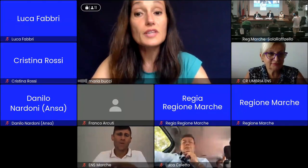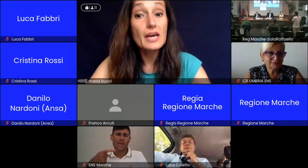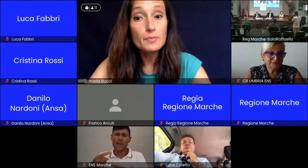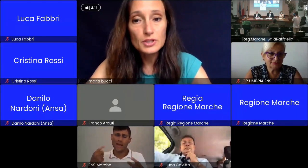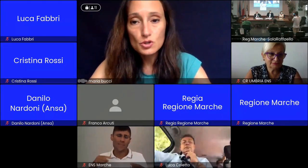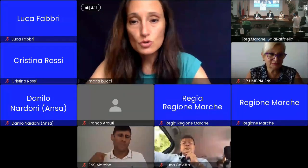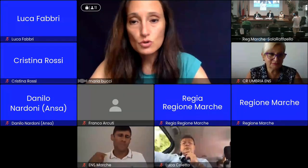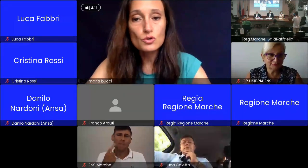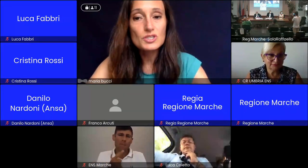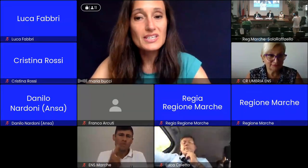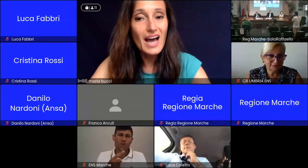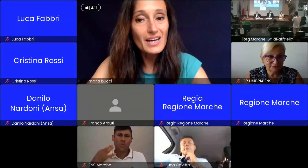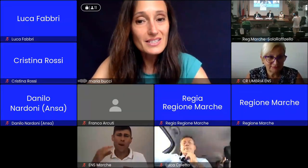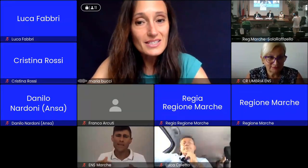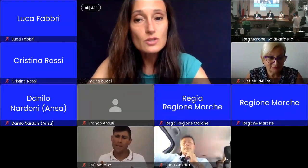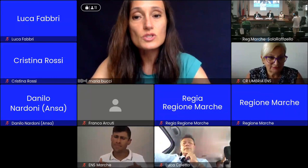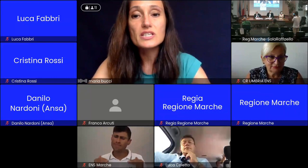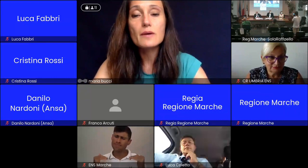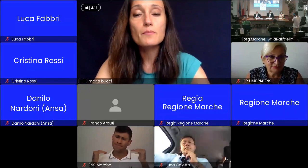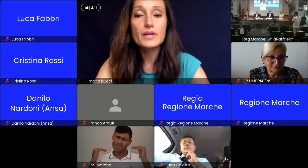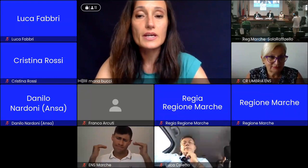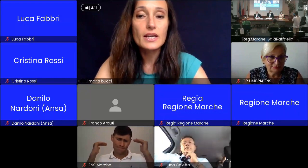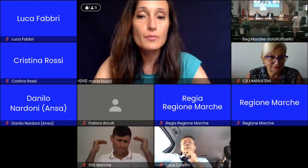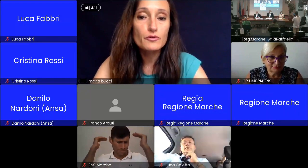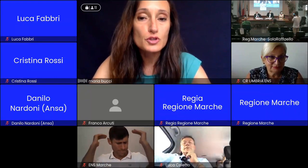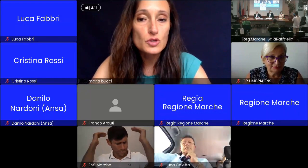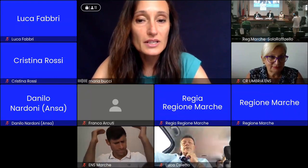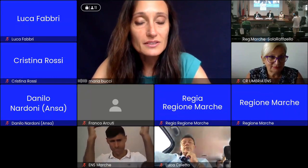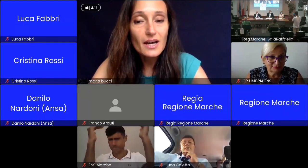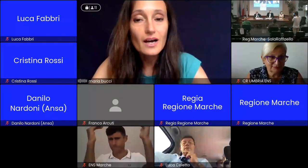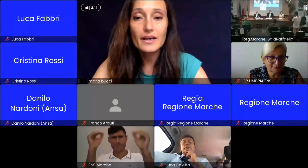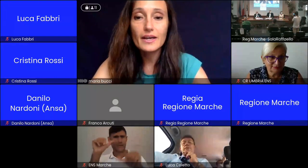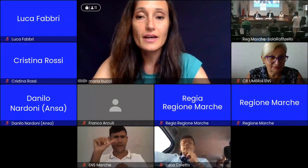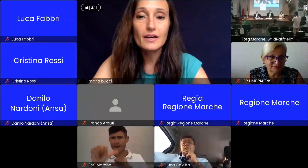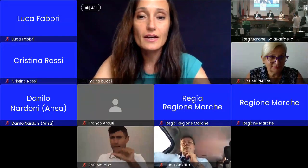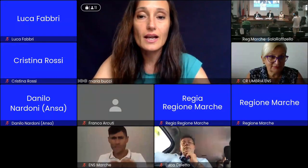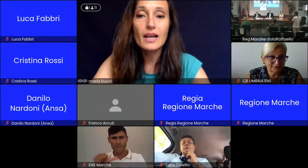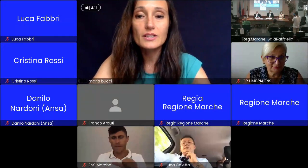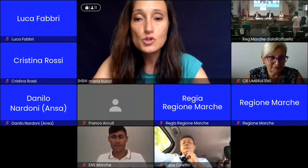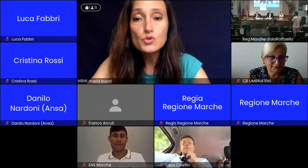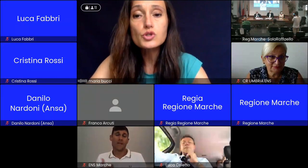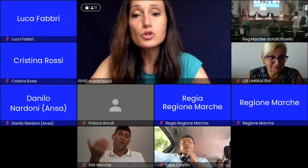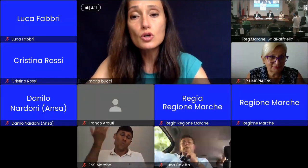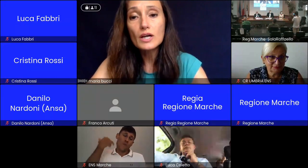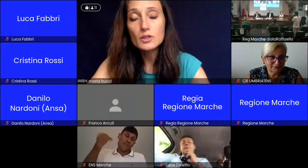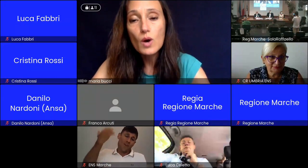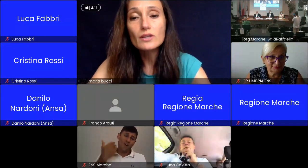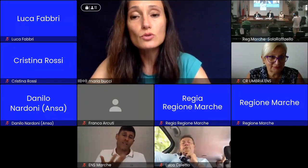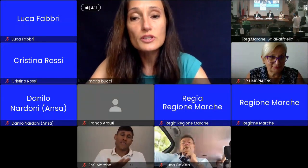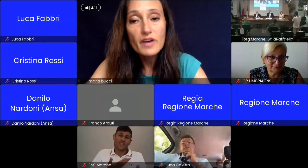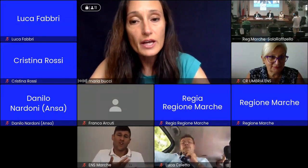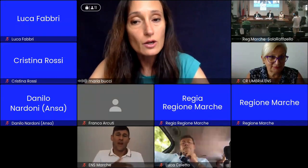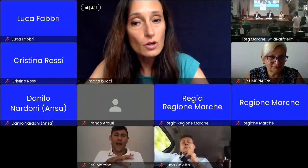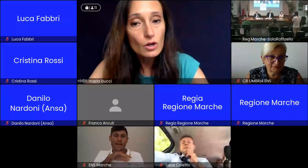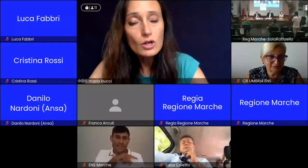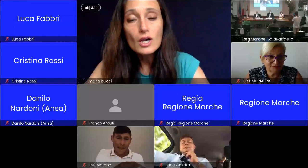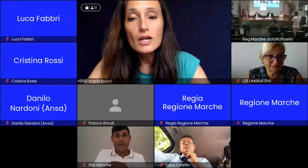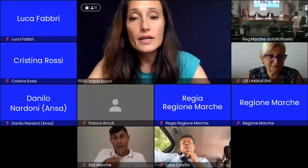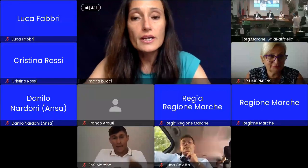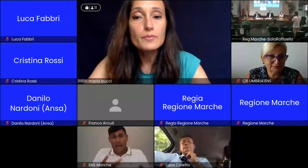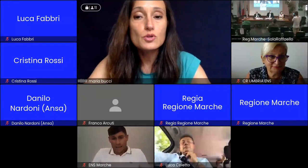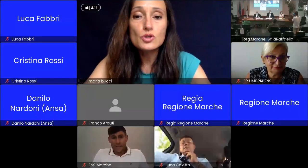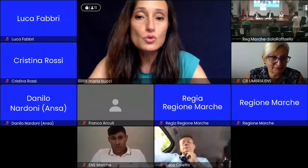sono, gli interpreti sono scarsi, non sempre la professionalità è al giusto, adeguato